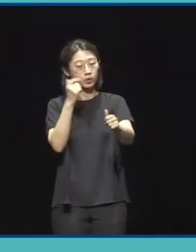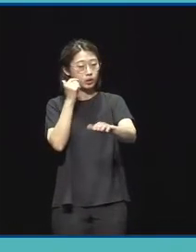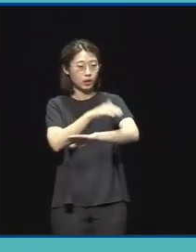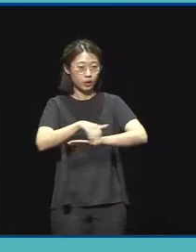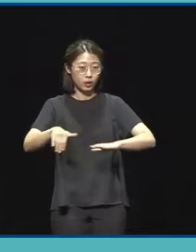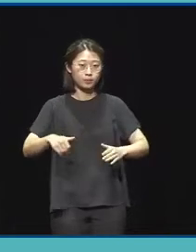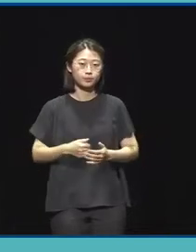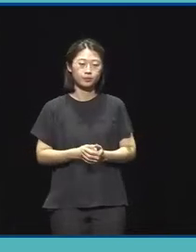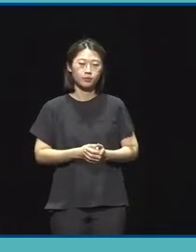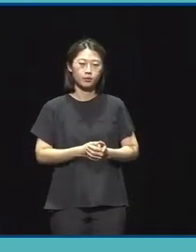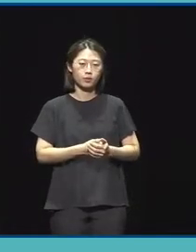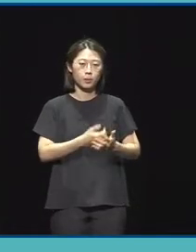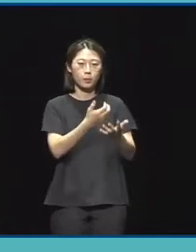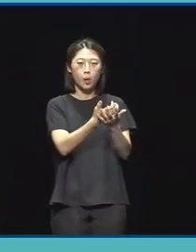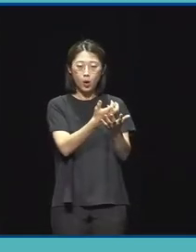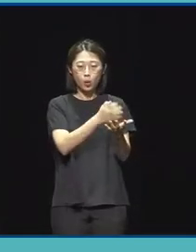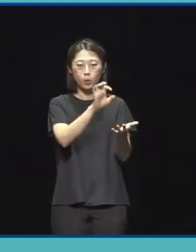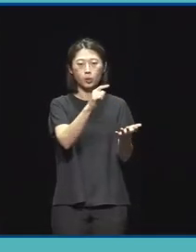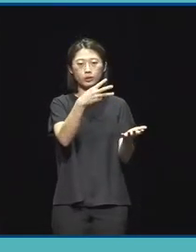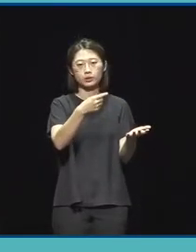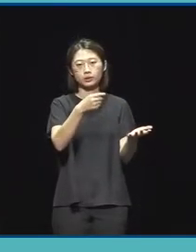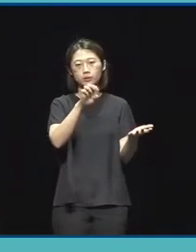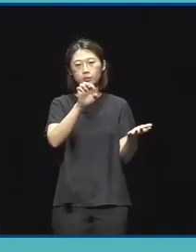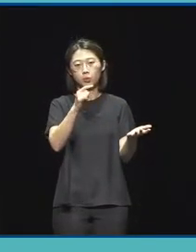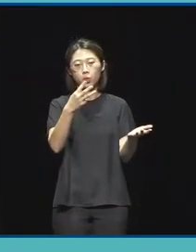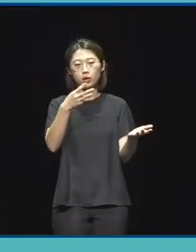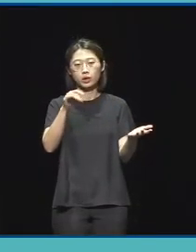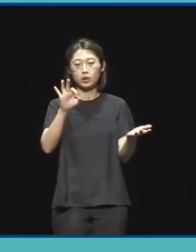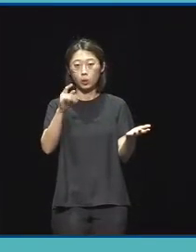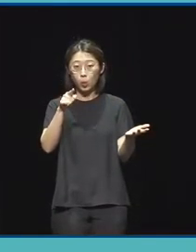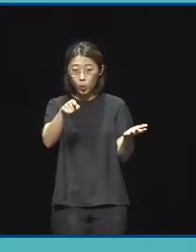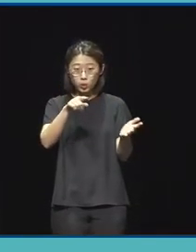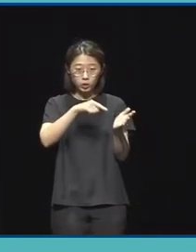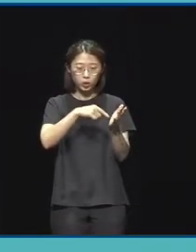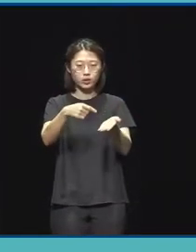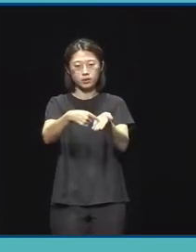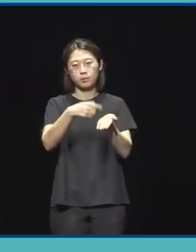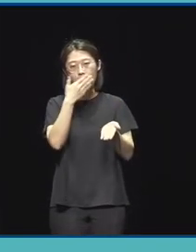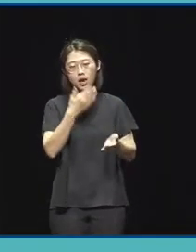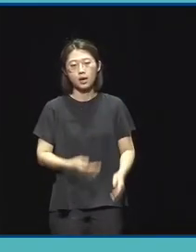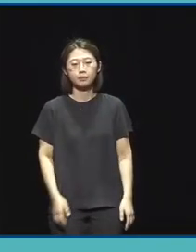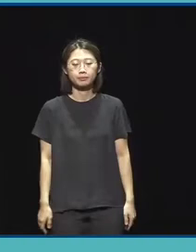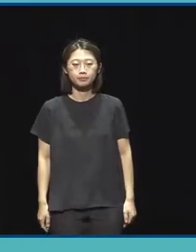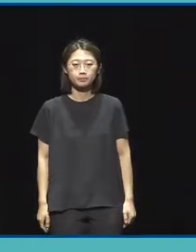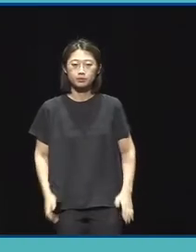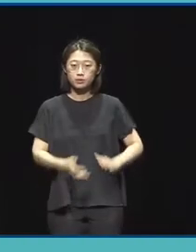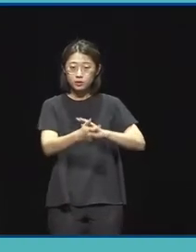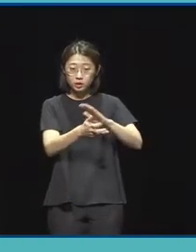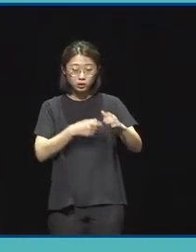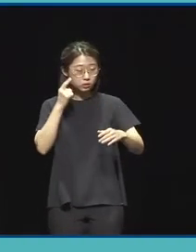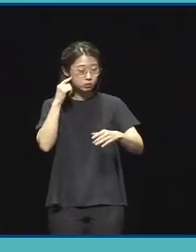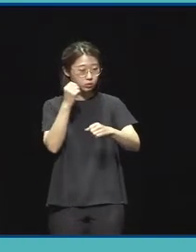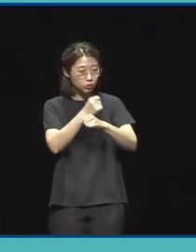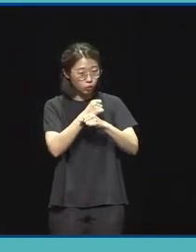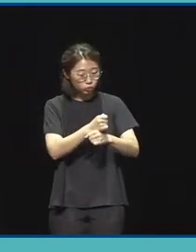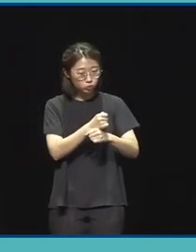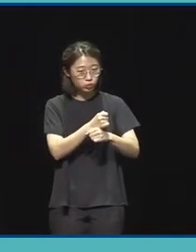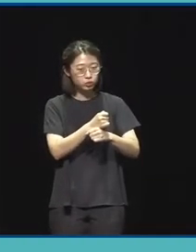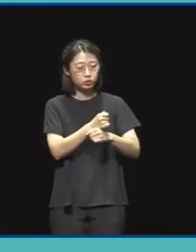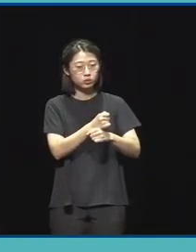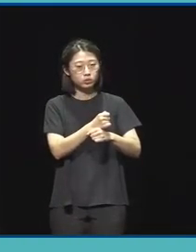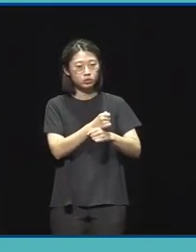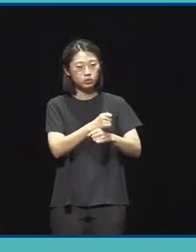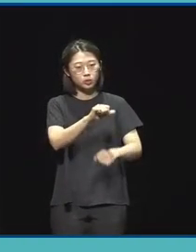포트폴리오 유형으로만 지원신청 가능하십니다 지원 신청하실 때 사전 연구에 해당하는